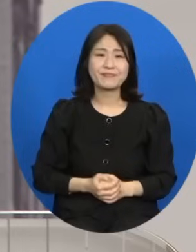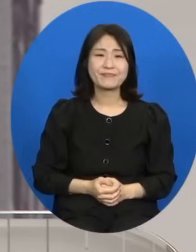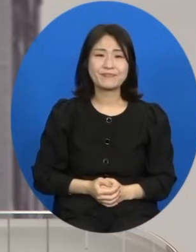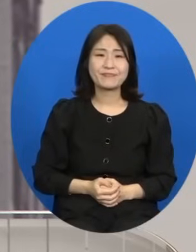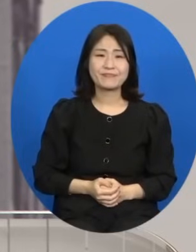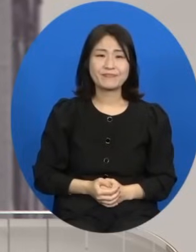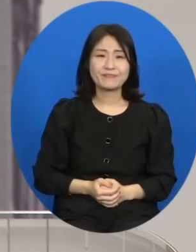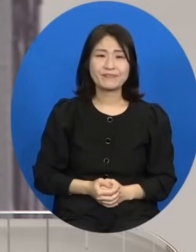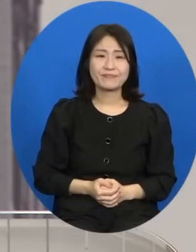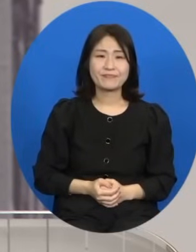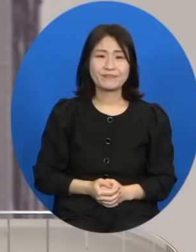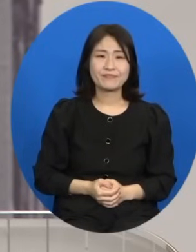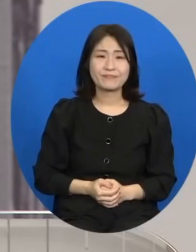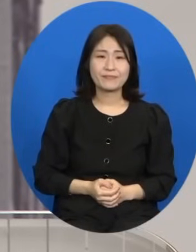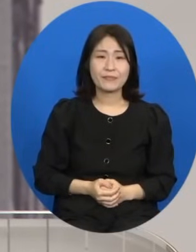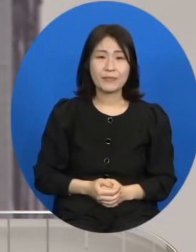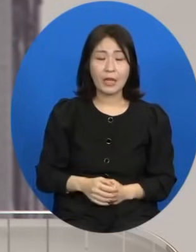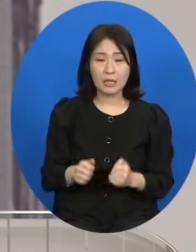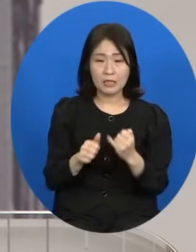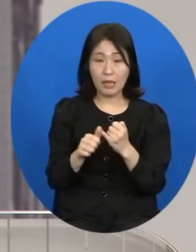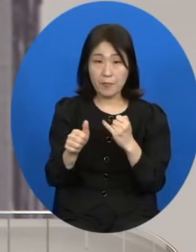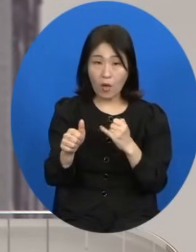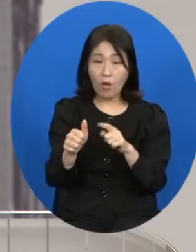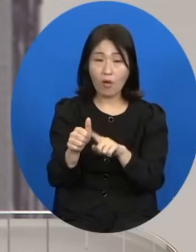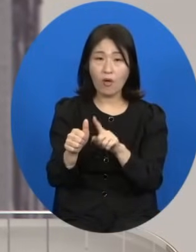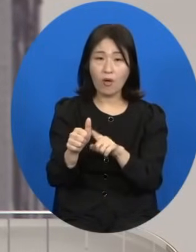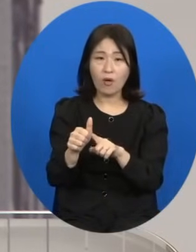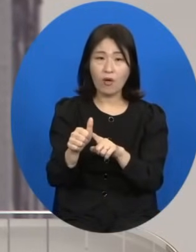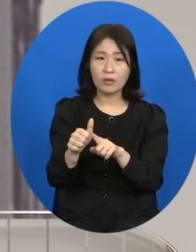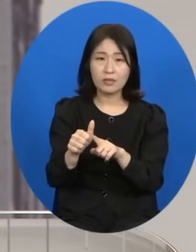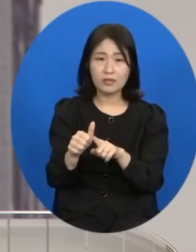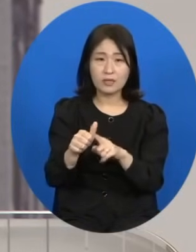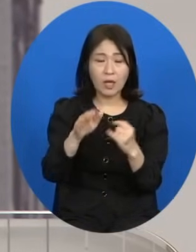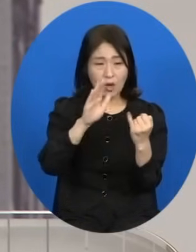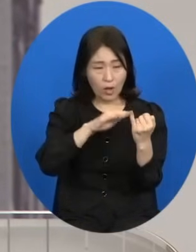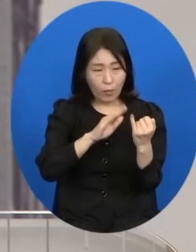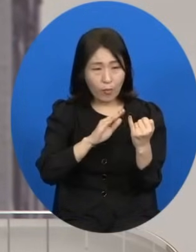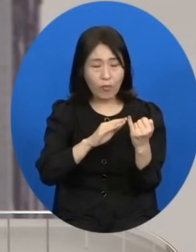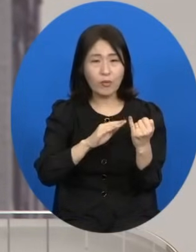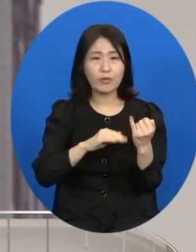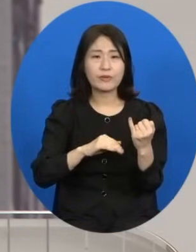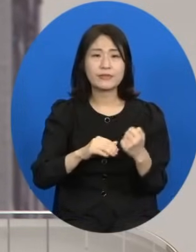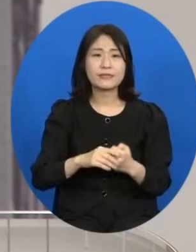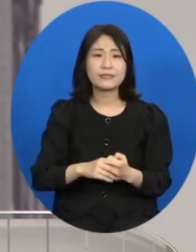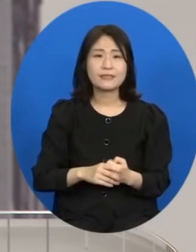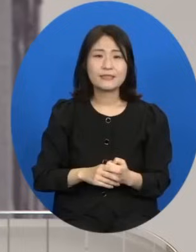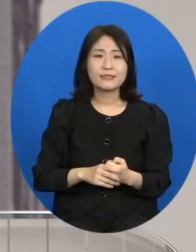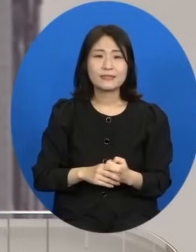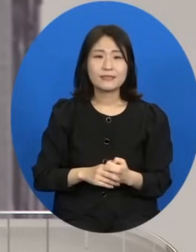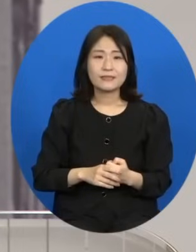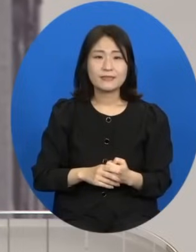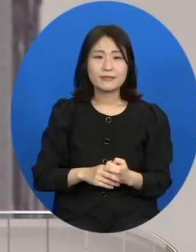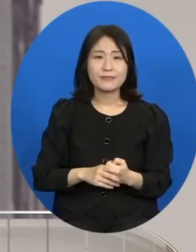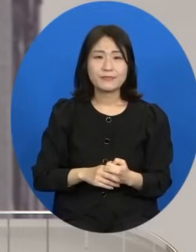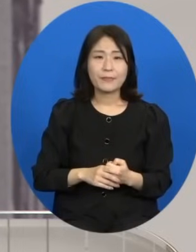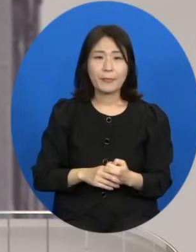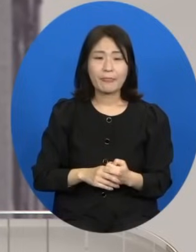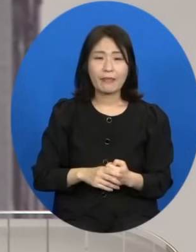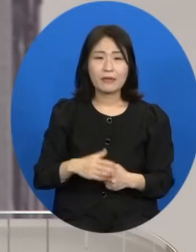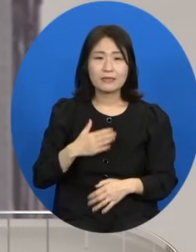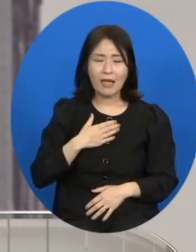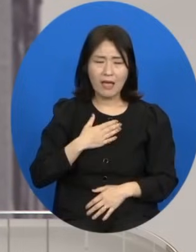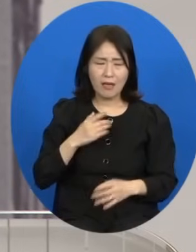얘기하 요 남편 얘기하는 거예요 여보 조 건사 참 못난 남편 만나서 고생